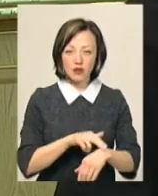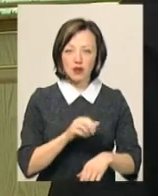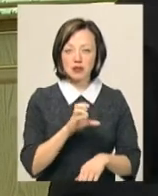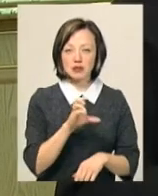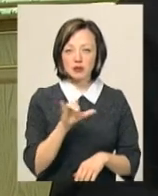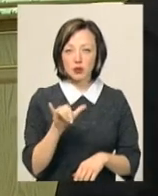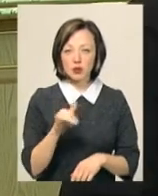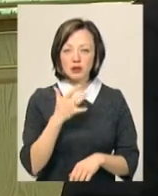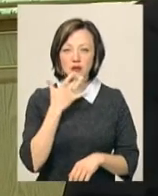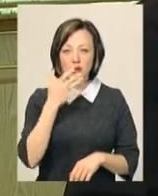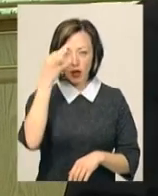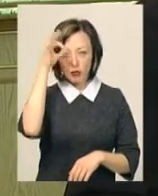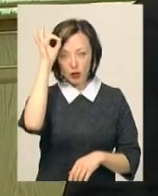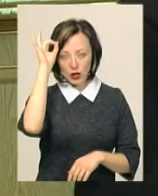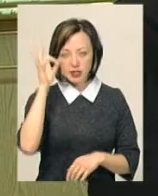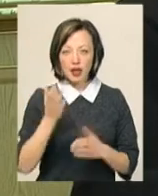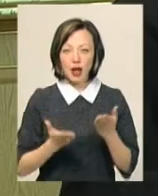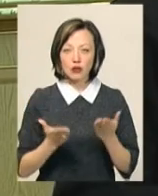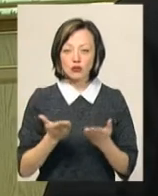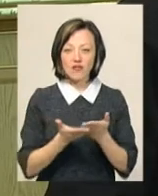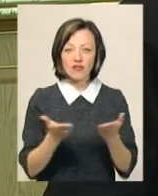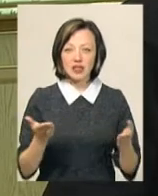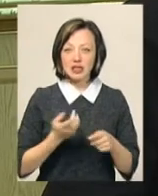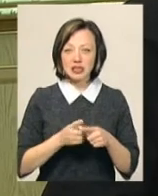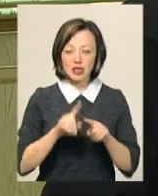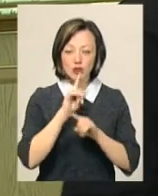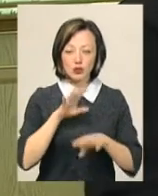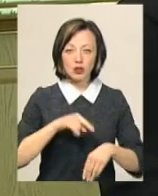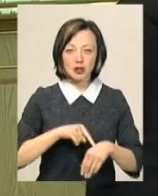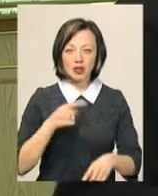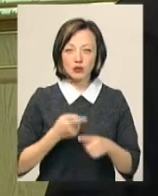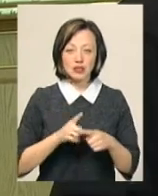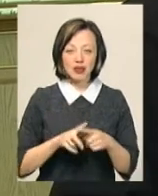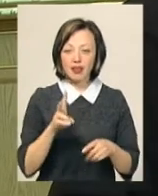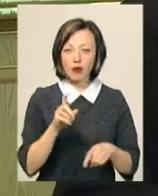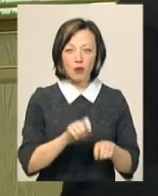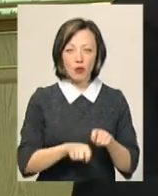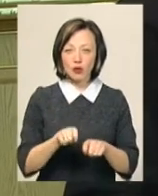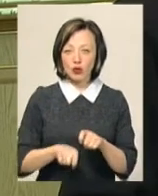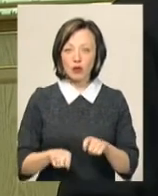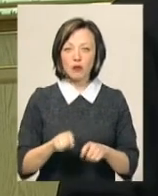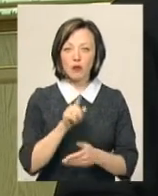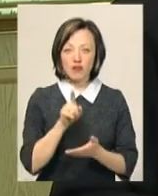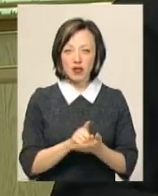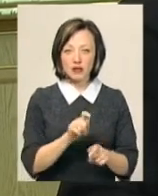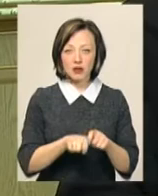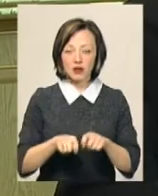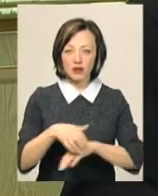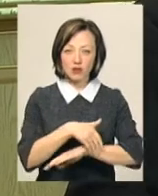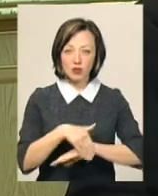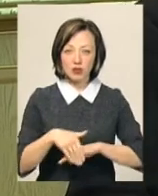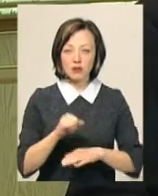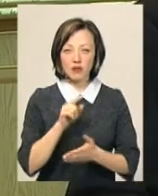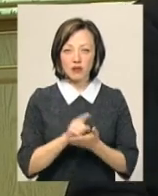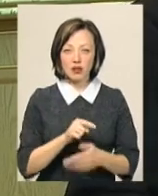безпеки України, до Національної поліції. Якщо ви на це не будете реагувати, якщо ви це не моніторите, то повинна, значить, моніторити вулиця, і